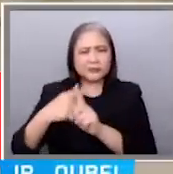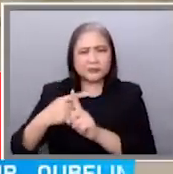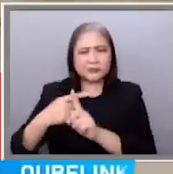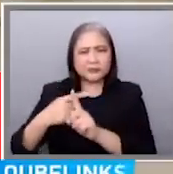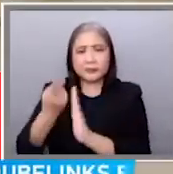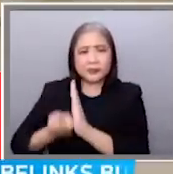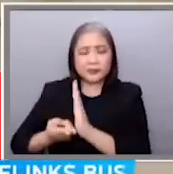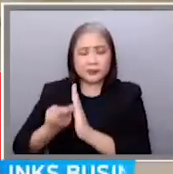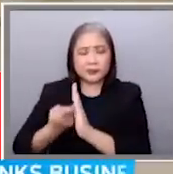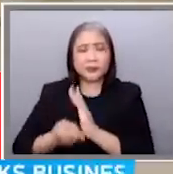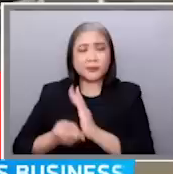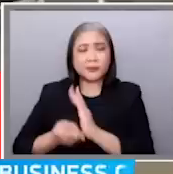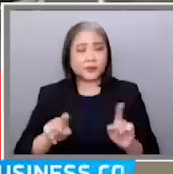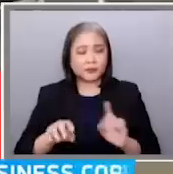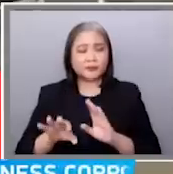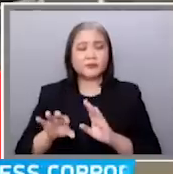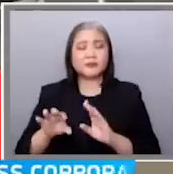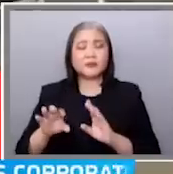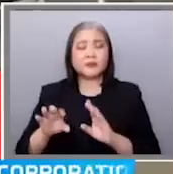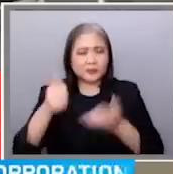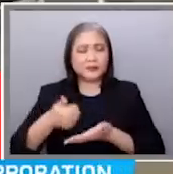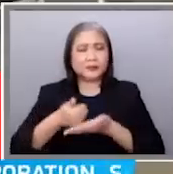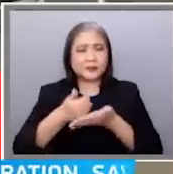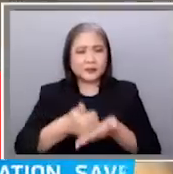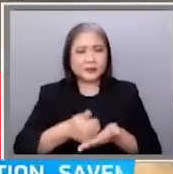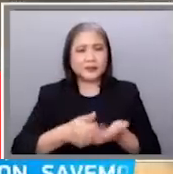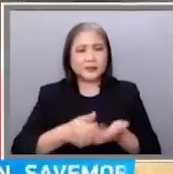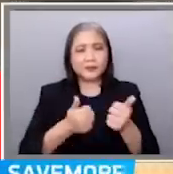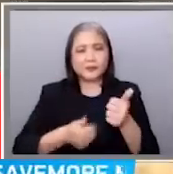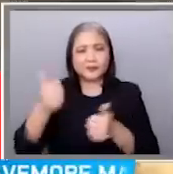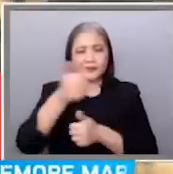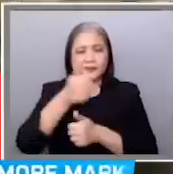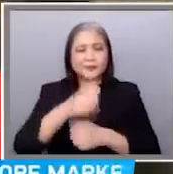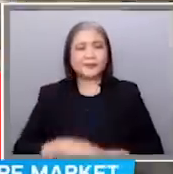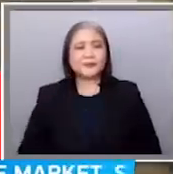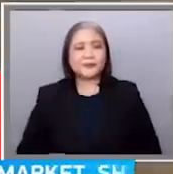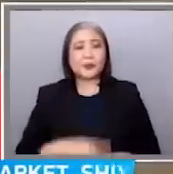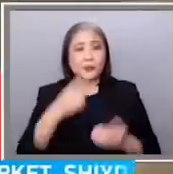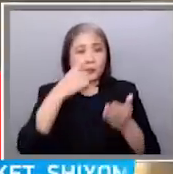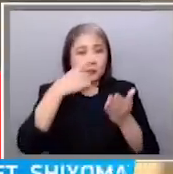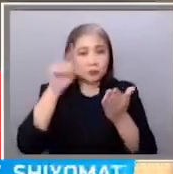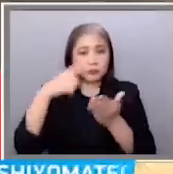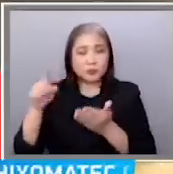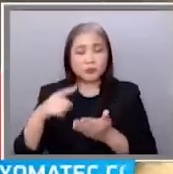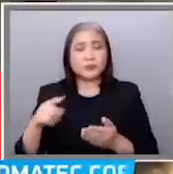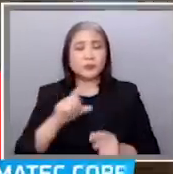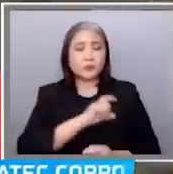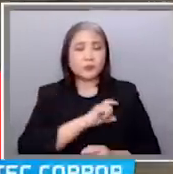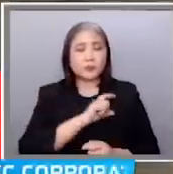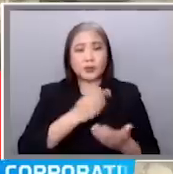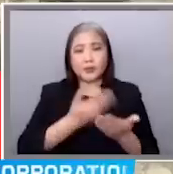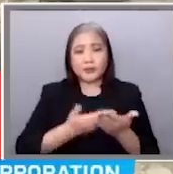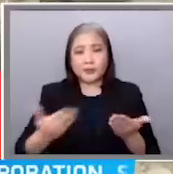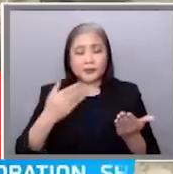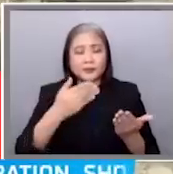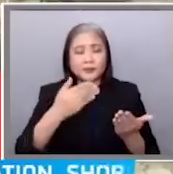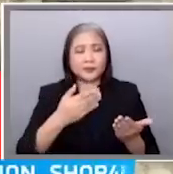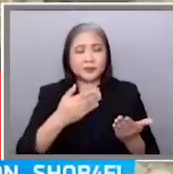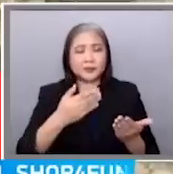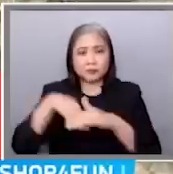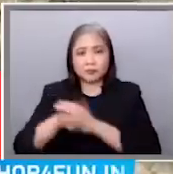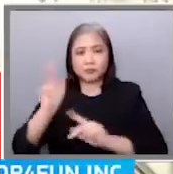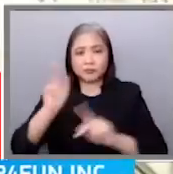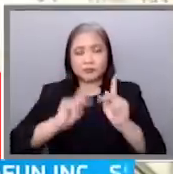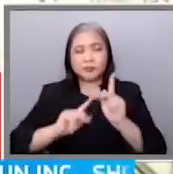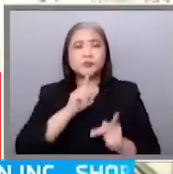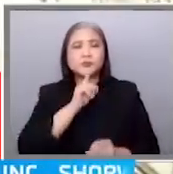namang nagbigay ng assistance ang pamunuan. Masusi ring tinitignan ng kapulisan ang mga gamit na dala ng mga pumapasok upang masigurong walang bawal